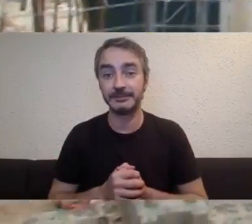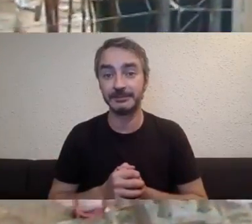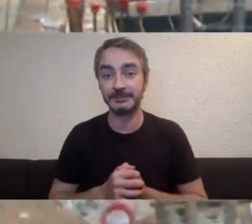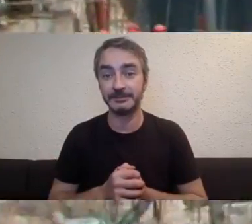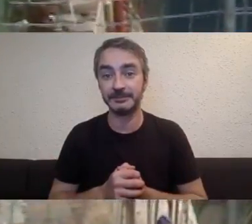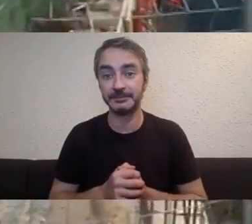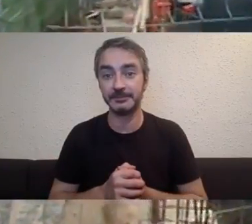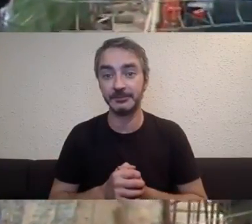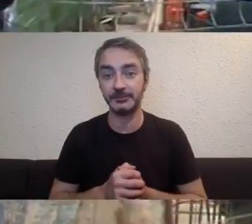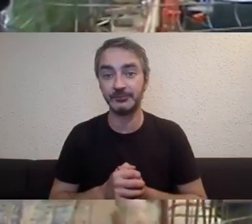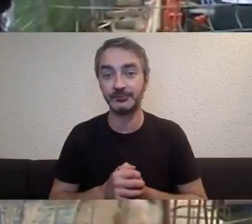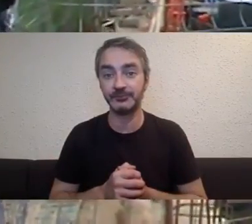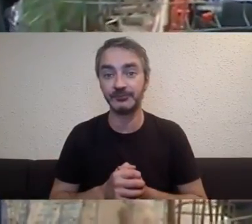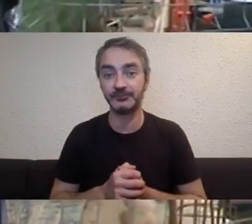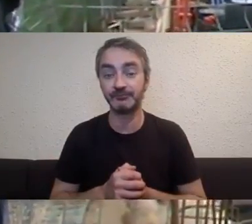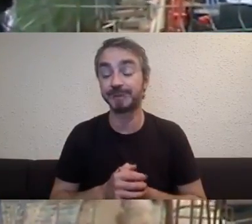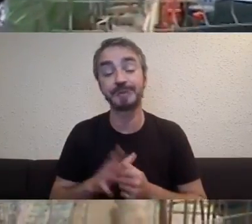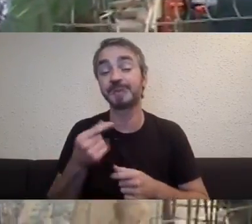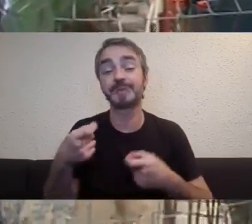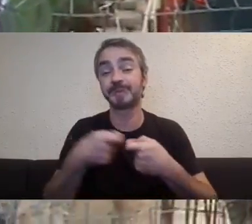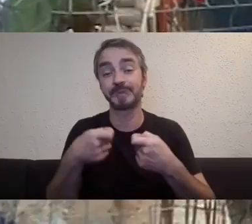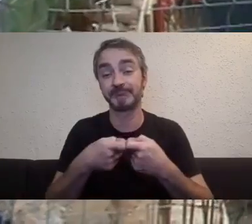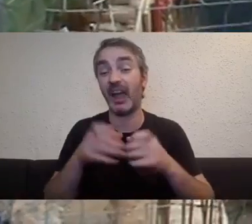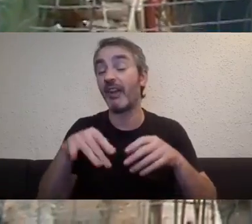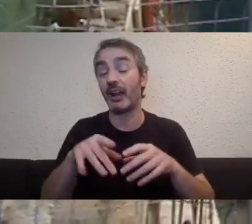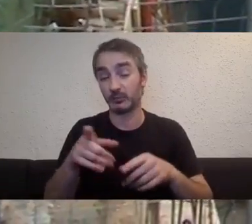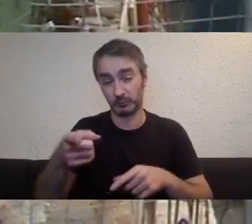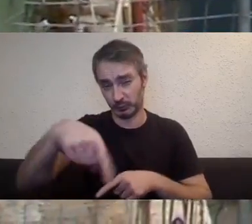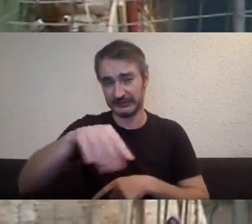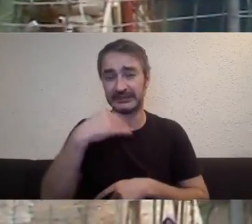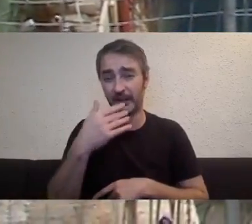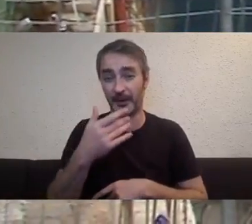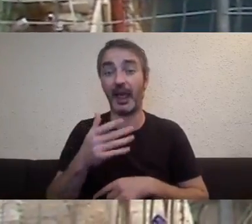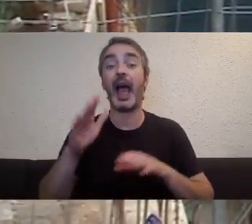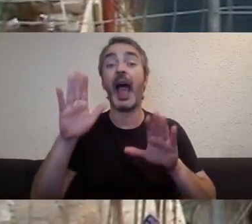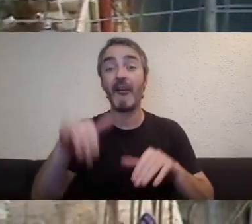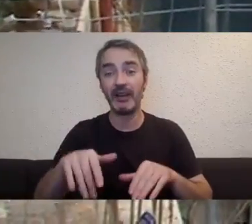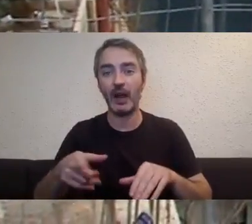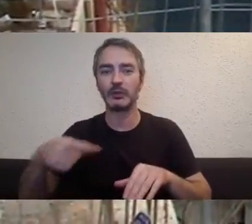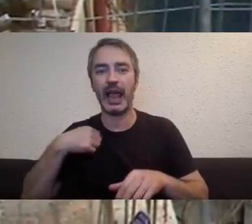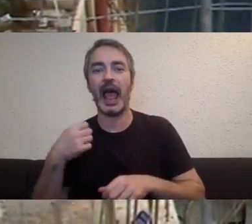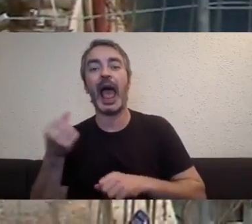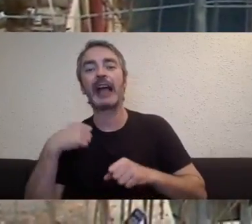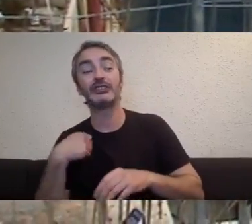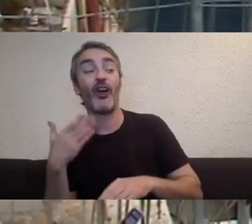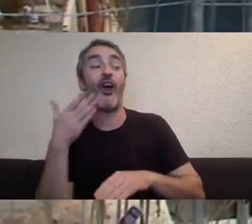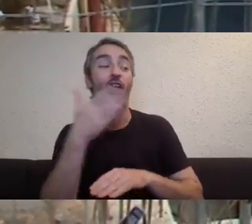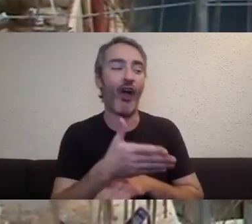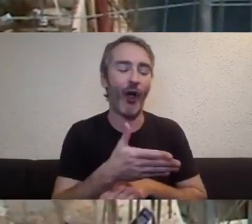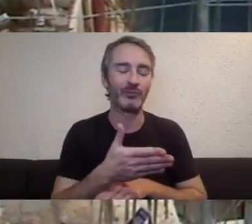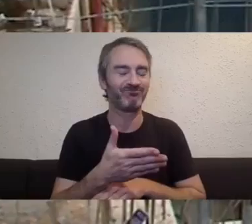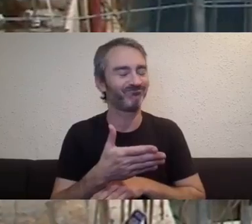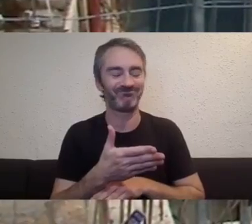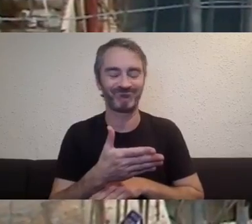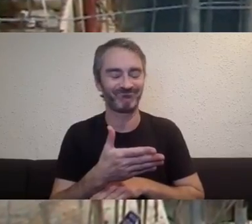la... Ja m'han dit això, com va anar tot. Es van fer unes accions a la seu de l'Orfeó, que potser no va